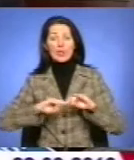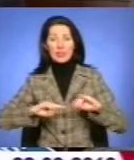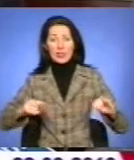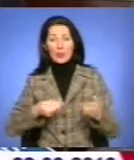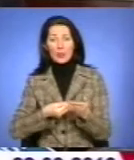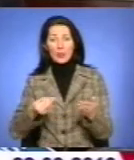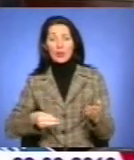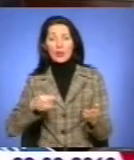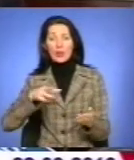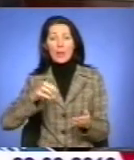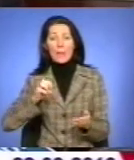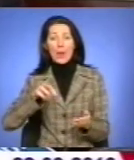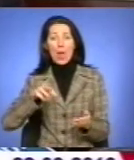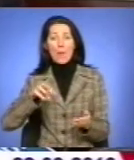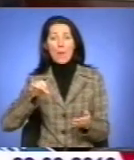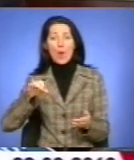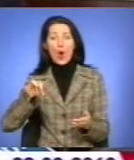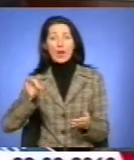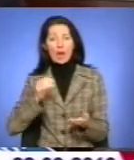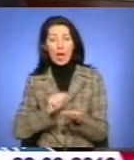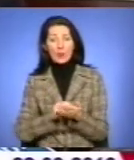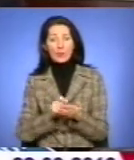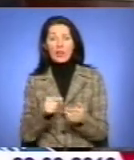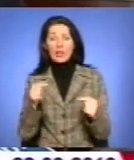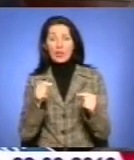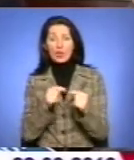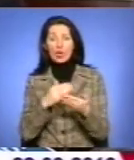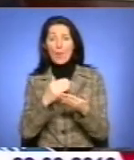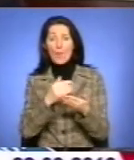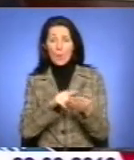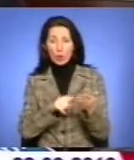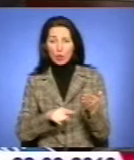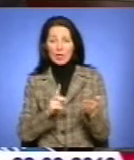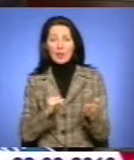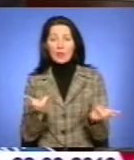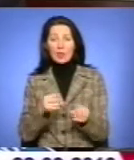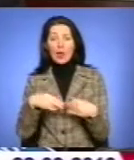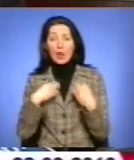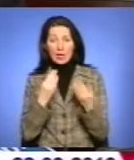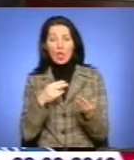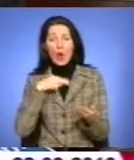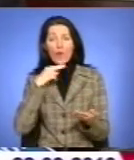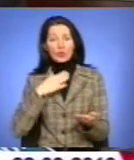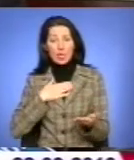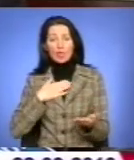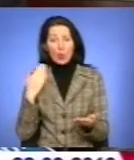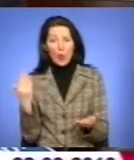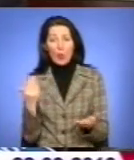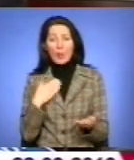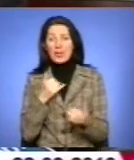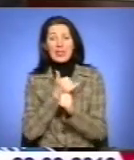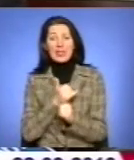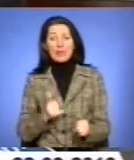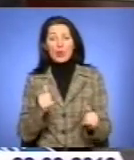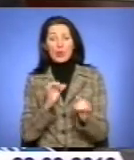де чітко вказані ті пункти, яким потрібно приділяти увагу з нашого боку. Але ні в якому разі ми не можемо, наприклад, щось